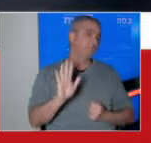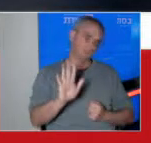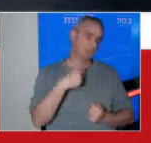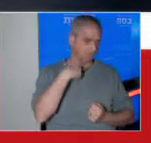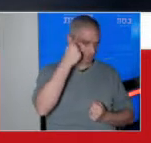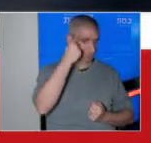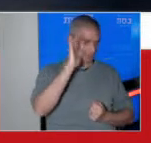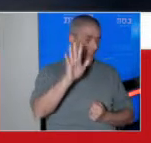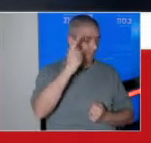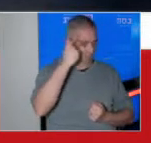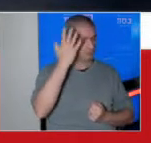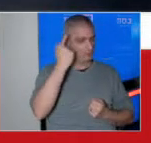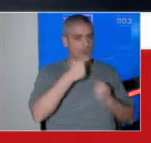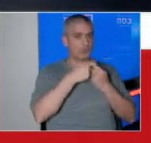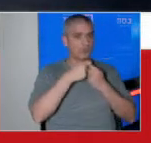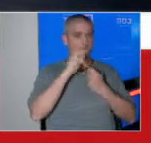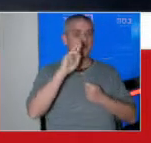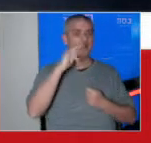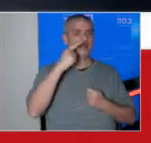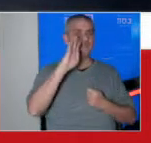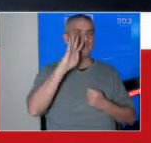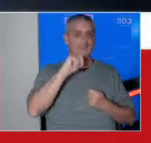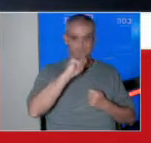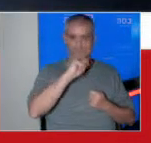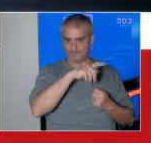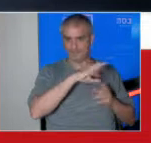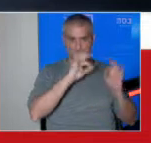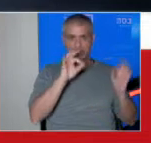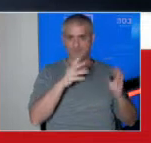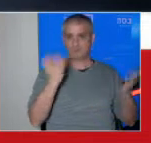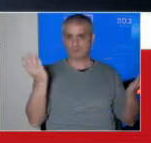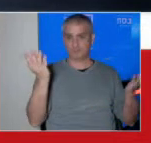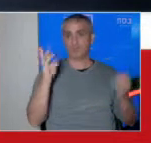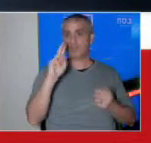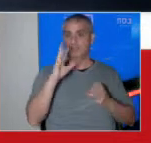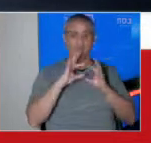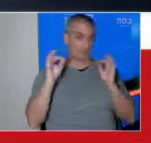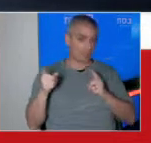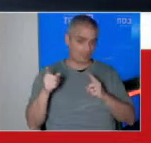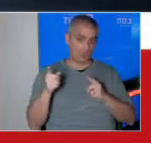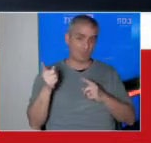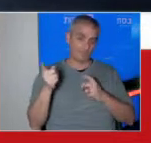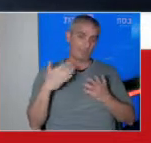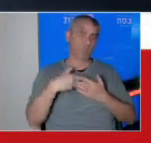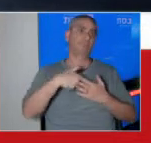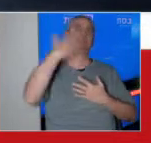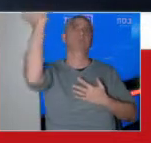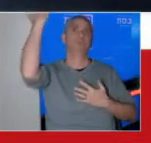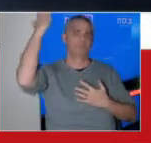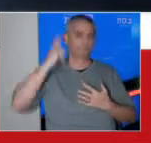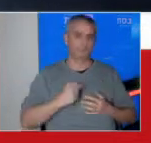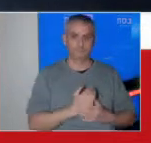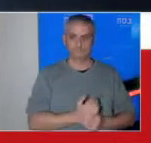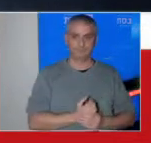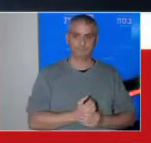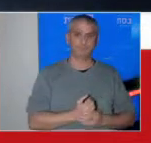נדמה לי זה היה תנועת רגבים שהתחילה, אני זוכר בראשונה, אבל רגבים התחילו, והם ימפו את זה, לא רק היה מונה